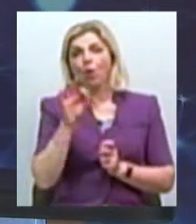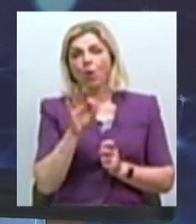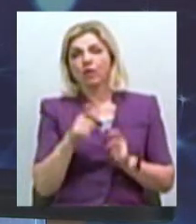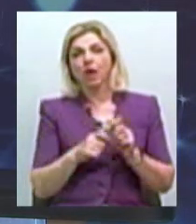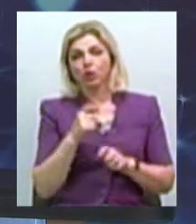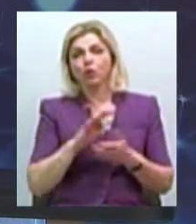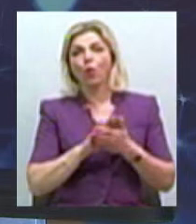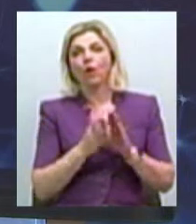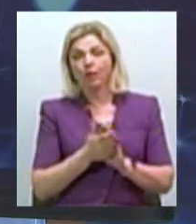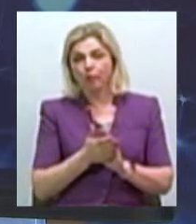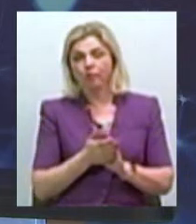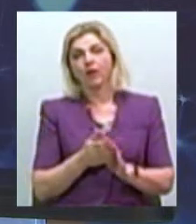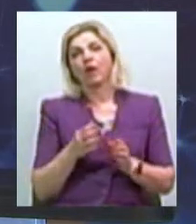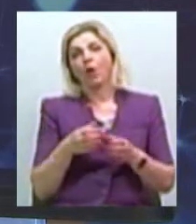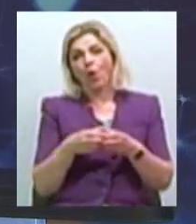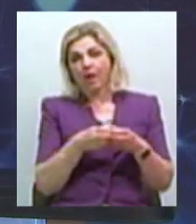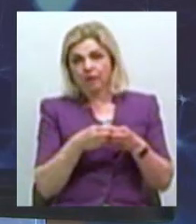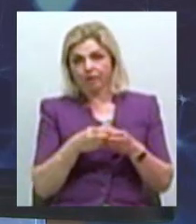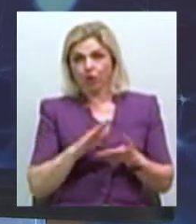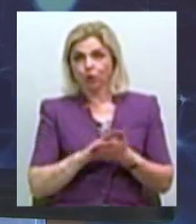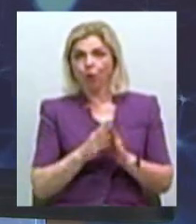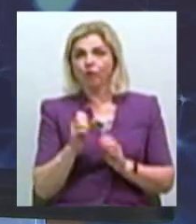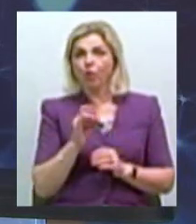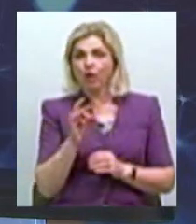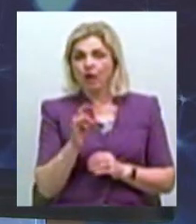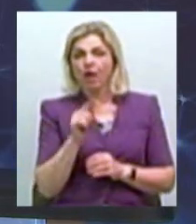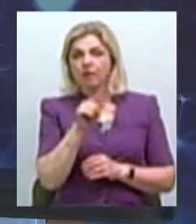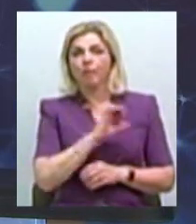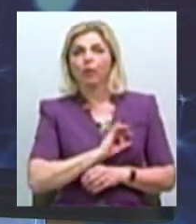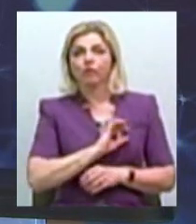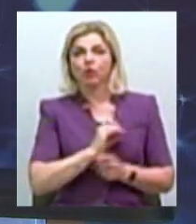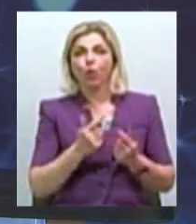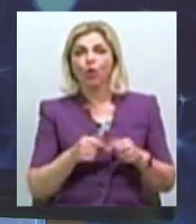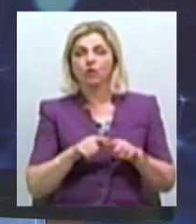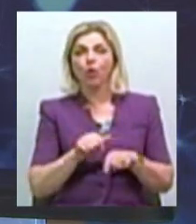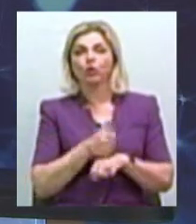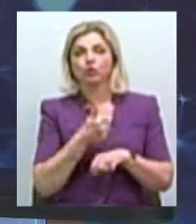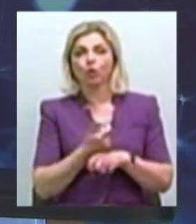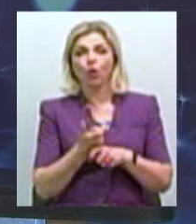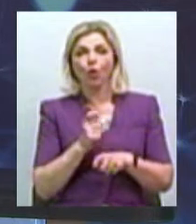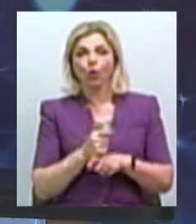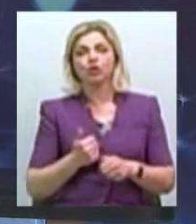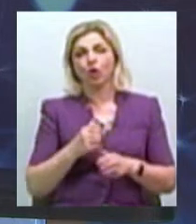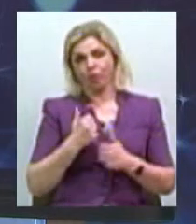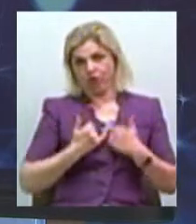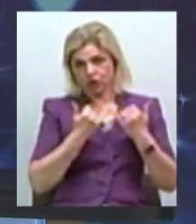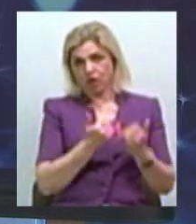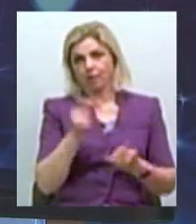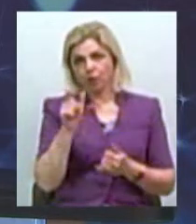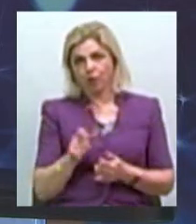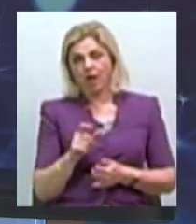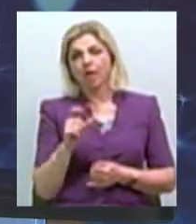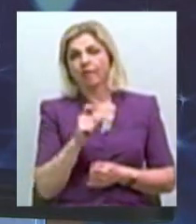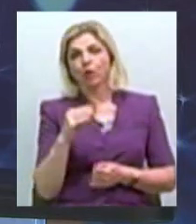умов колективного договору. Хочу сказати, що там профспілкову організацію очолює досить така поважна людина, Євгенія